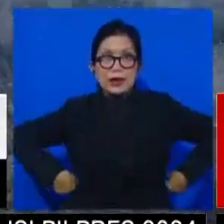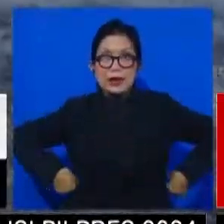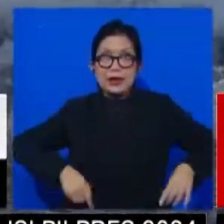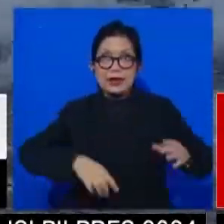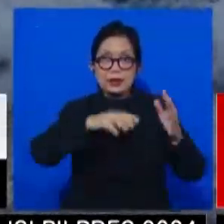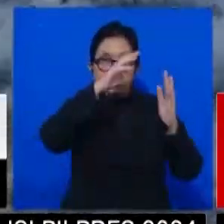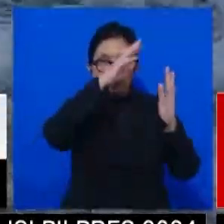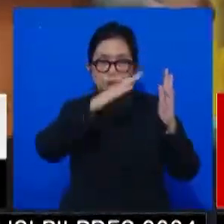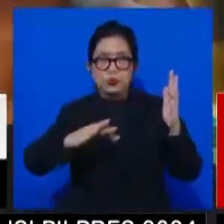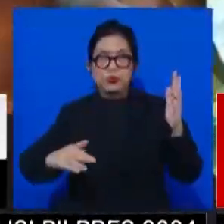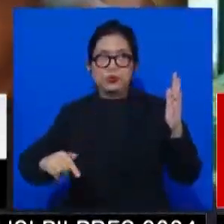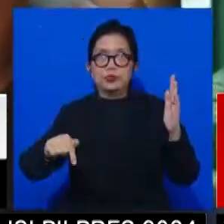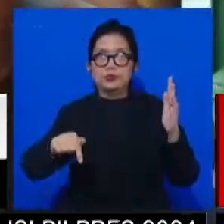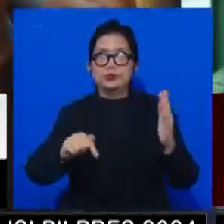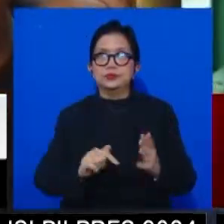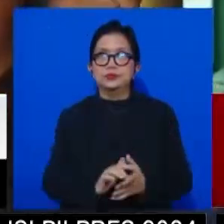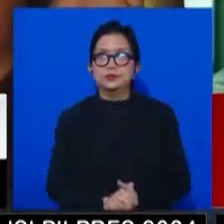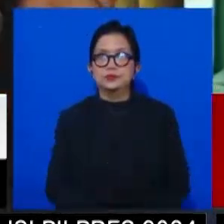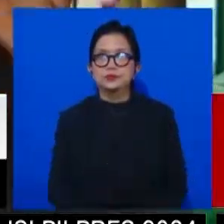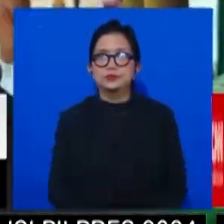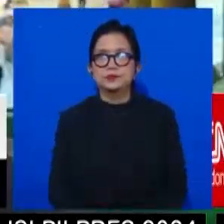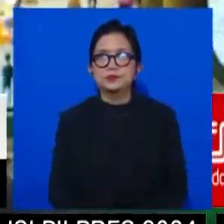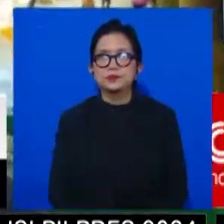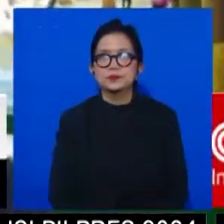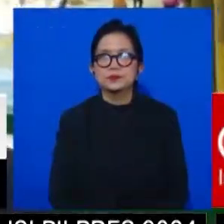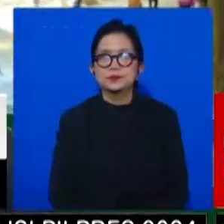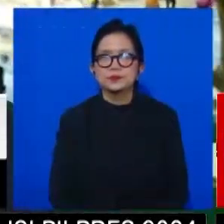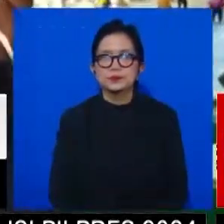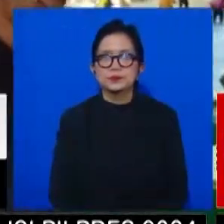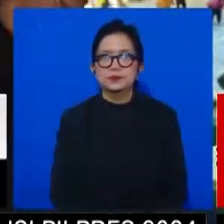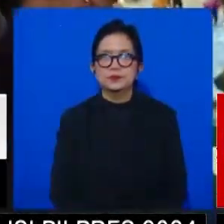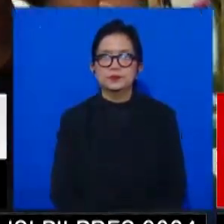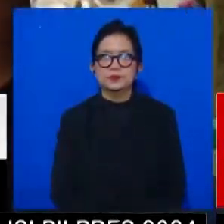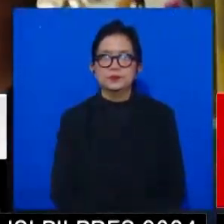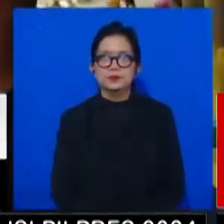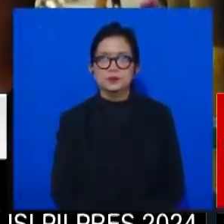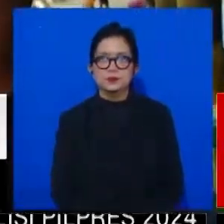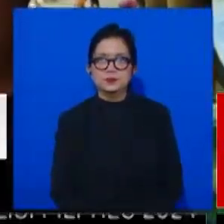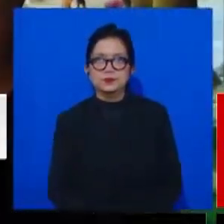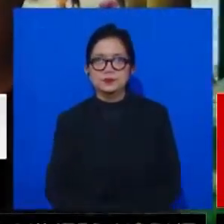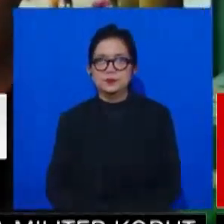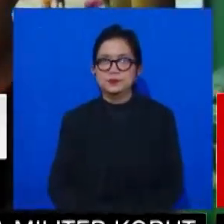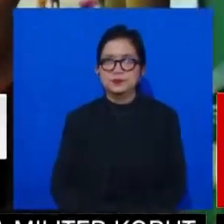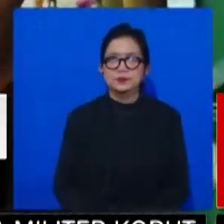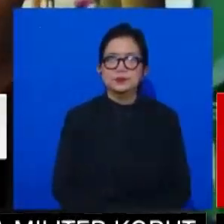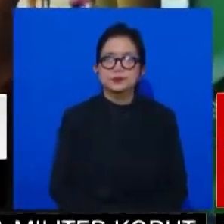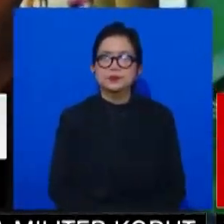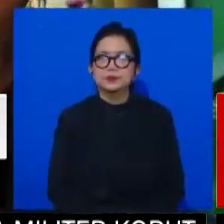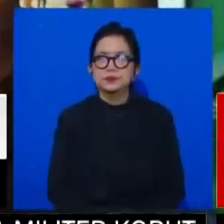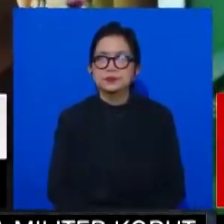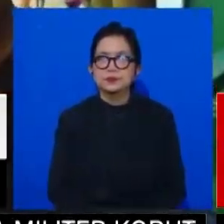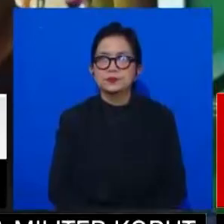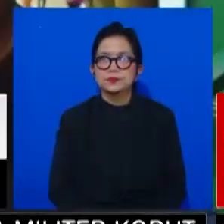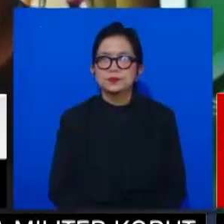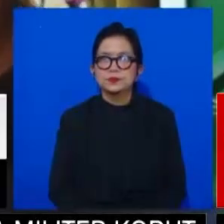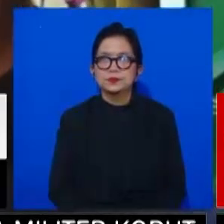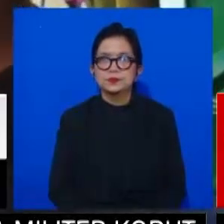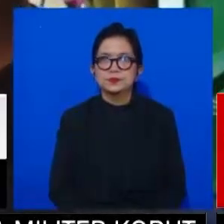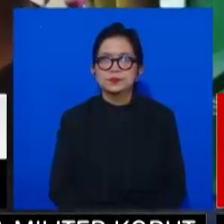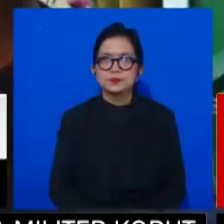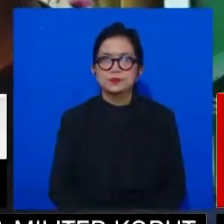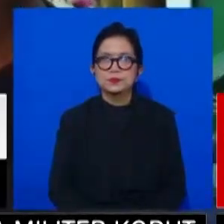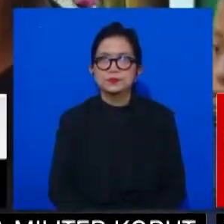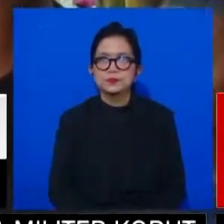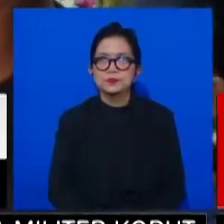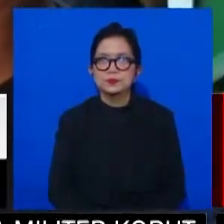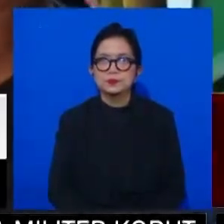kolam. Ini saya lihat begitu indah ya, tapi nggak perlu di